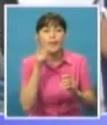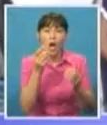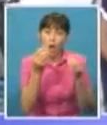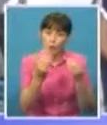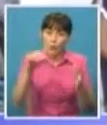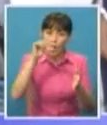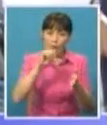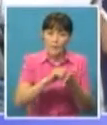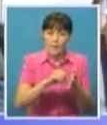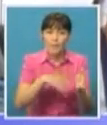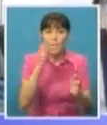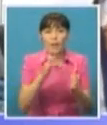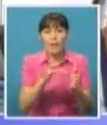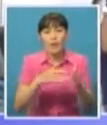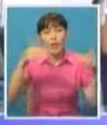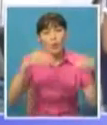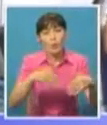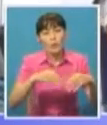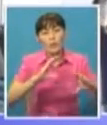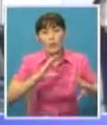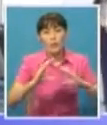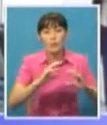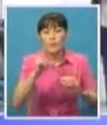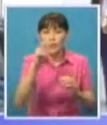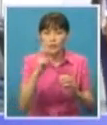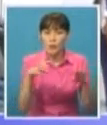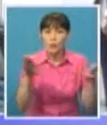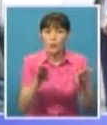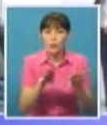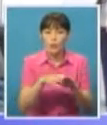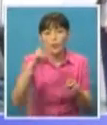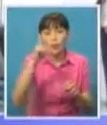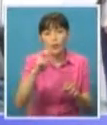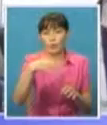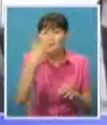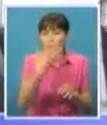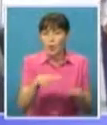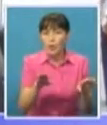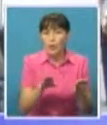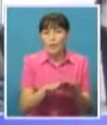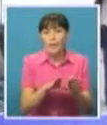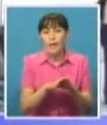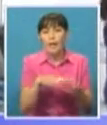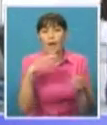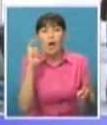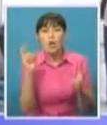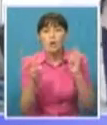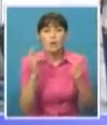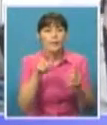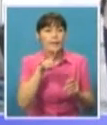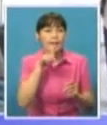атсалысып, қазір қаладағы жоғарғы және орта арнаулы оқу орындарынан 200-250-ге тарта десек те болады. Қазір тағы кіріп жатыр